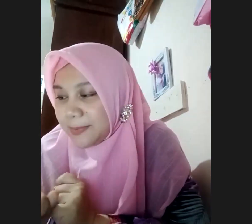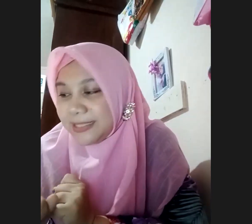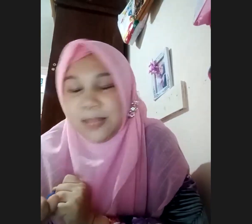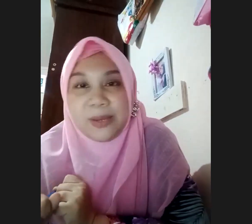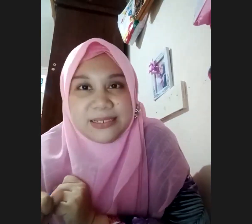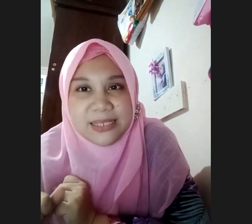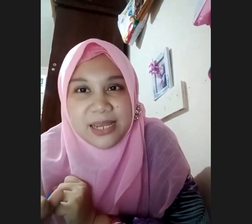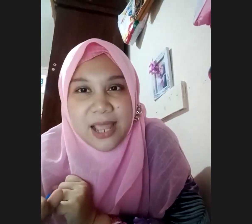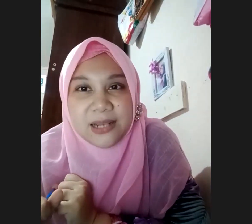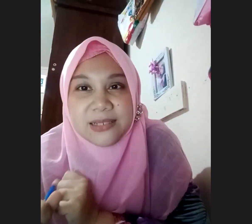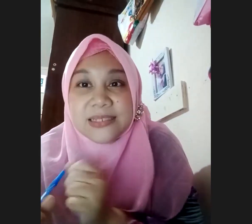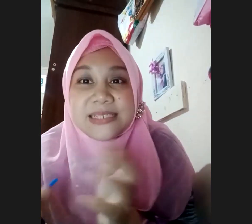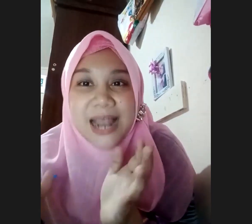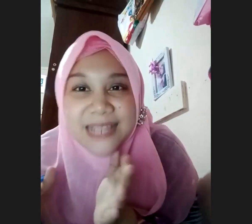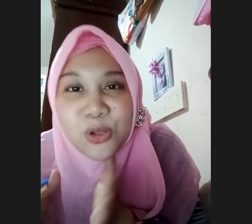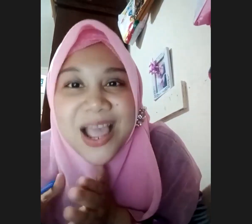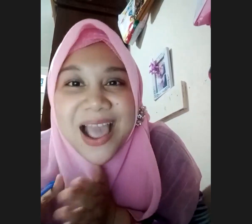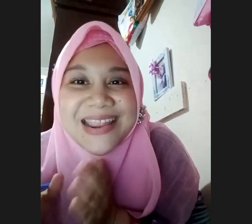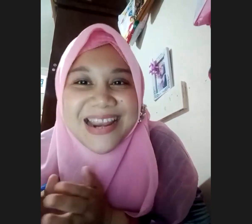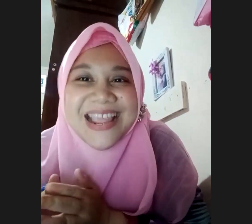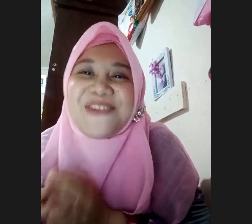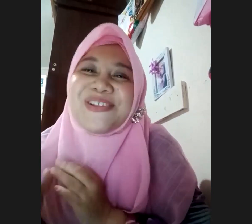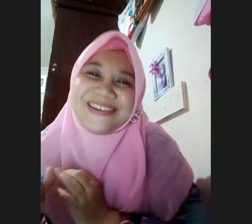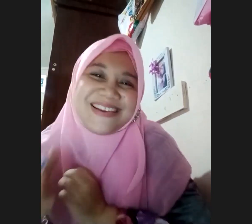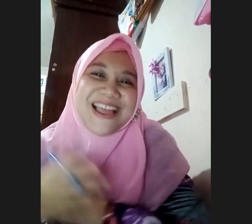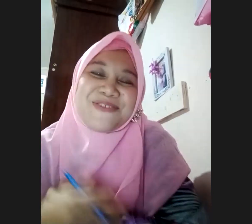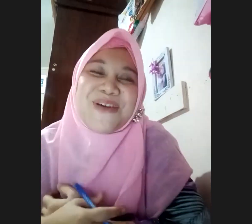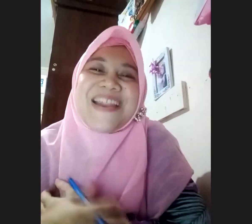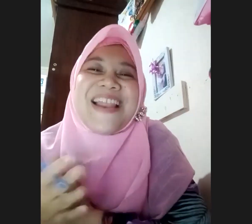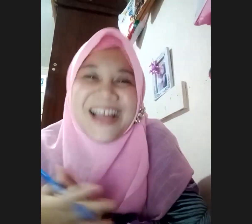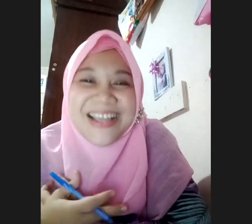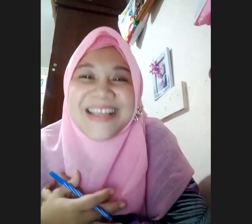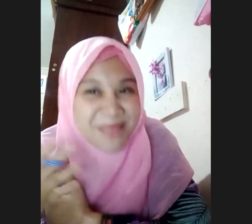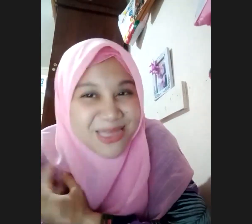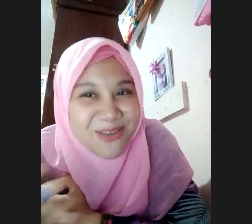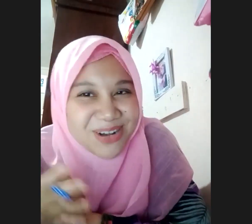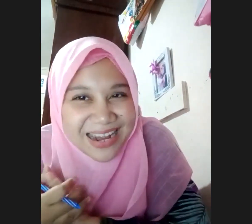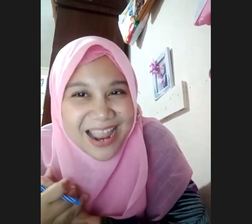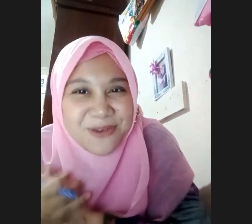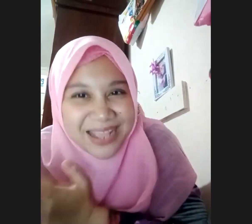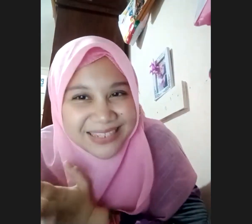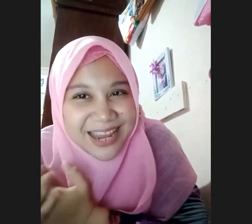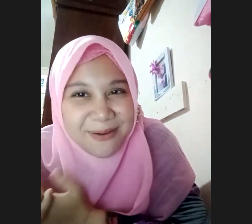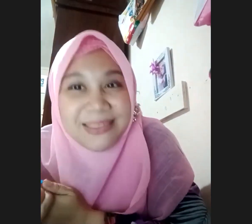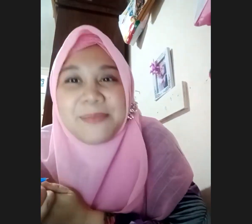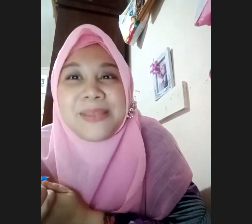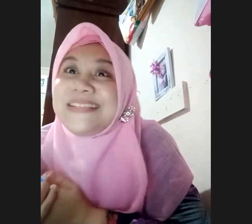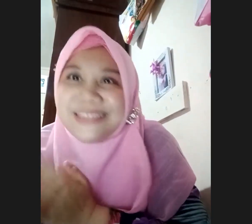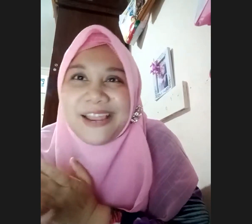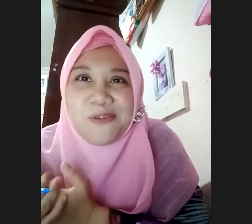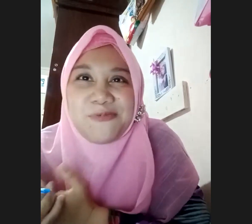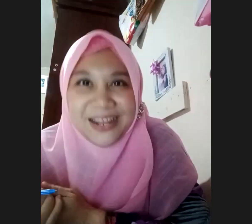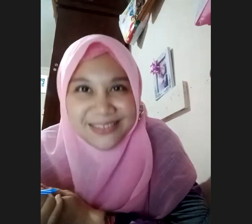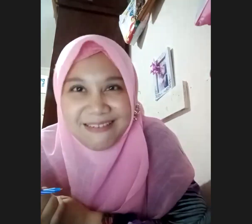teknologi seperti telemedicine tadi ya. Salah satunya hari ini yang Dokter Dini lakukan adalah bentuk dari edukasi lewat